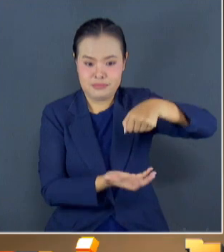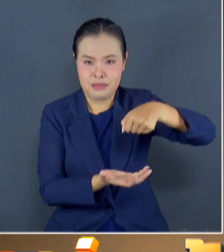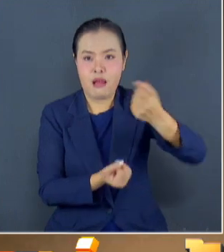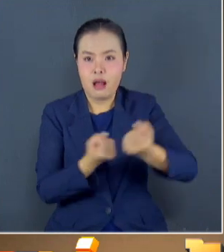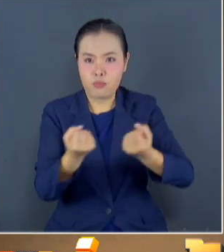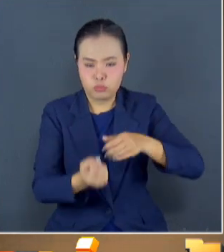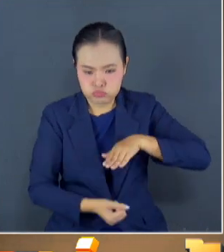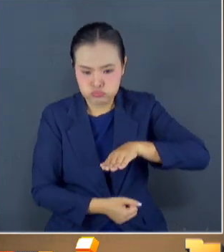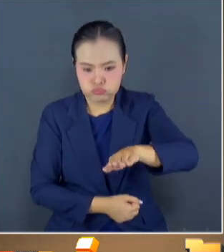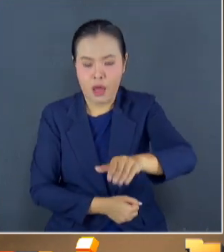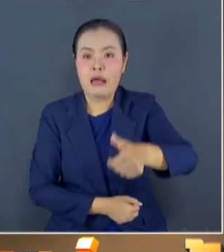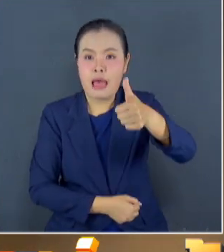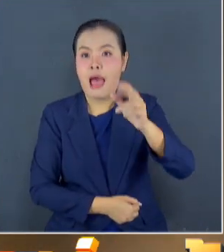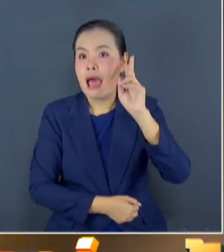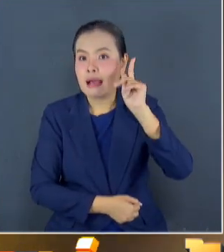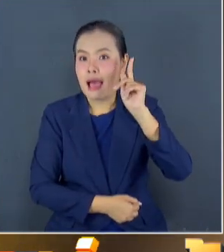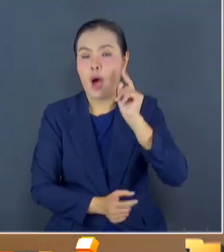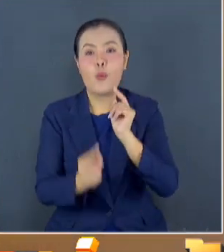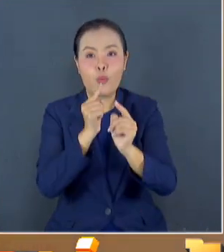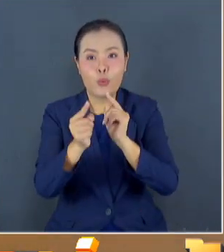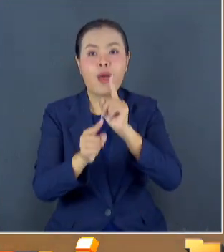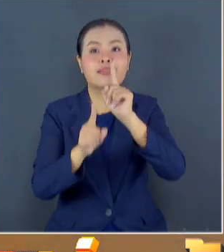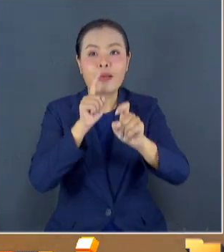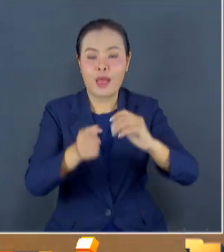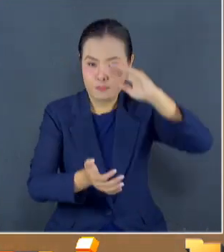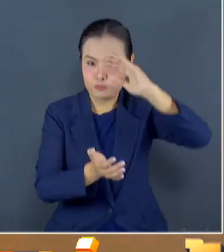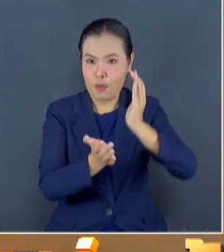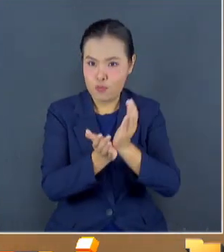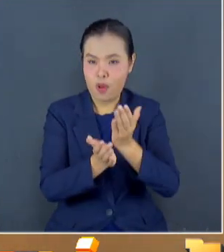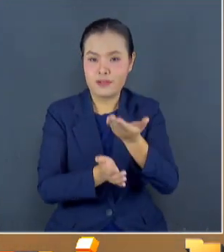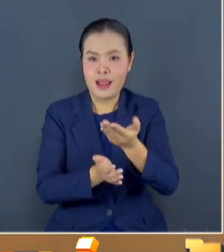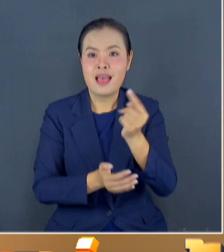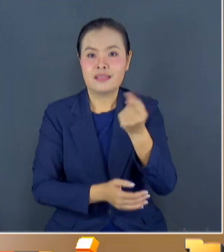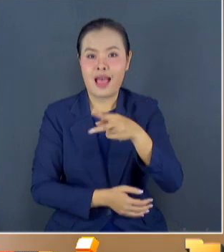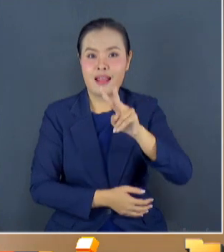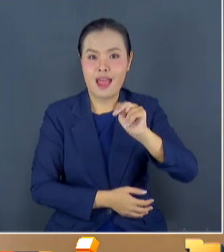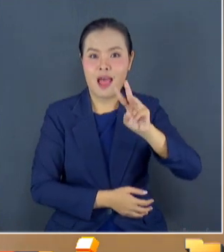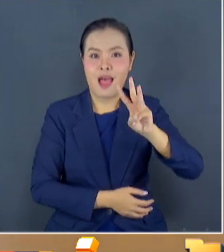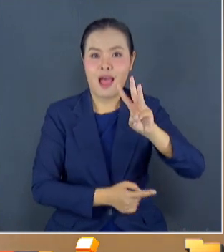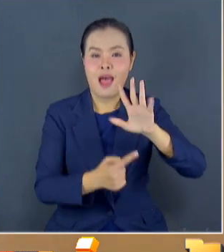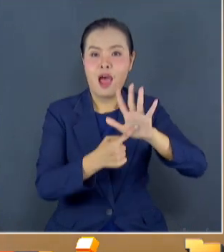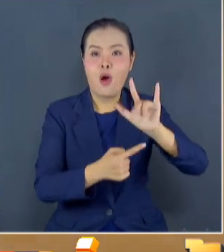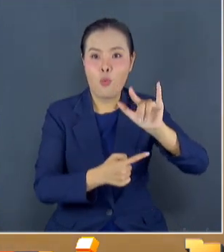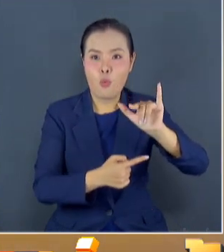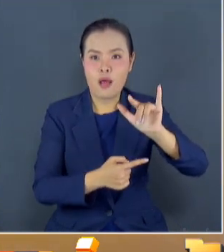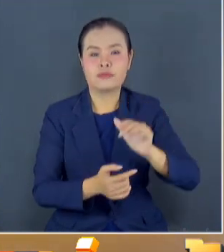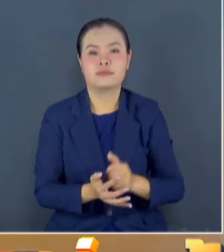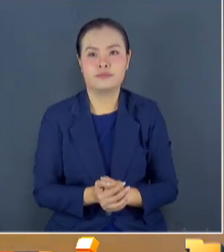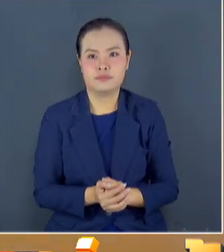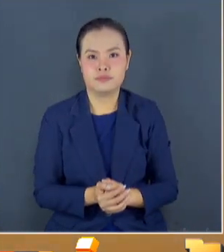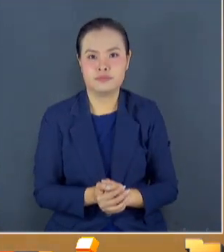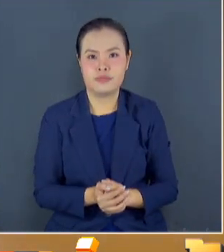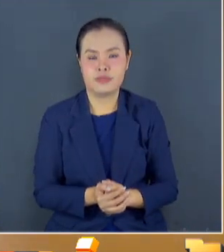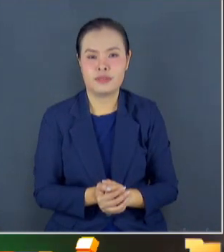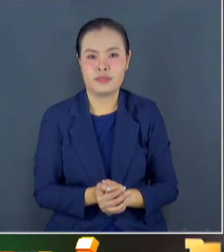ได้ขับไปได้ทีมข่าวเรามีโอกาสได้ไปพูดคุยครับกับดาบตำรวจเอกธนวันตรีสุคนนะผู้บังคับหมู่ป้องกันและปราบ